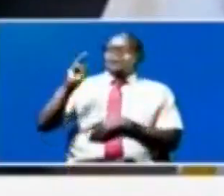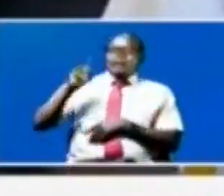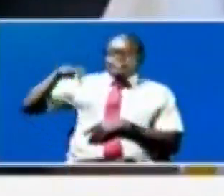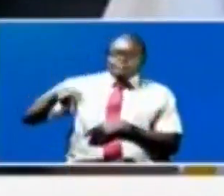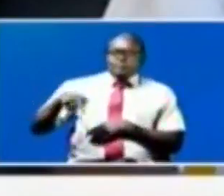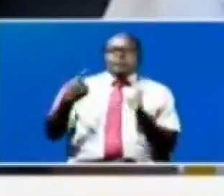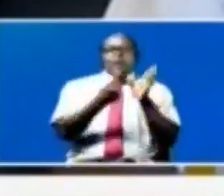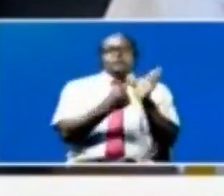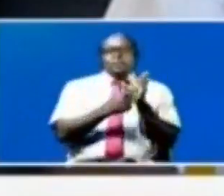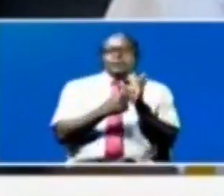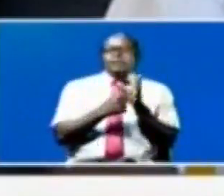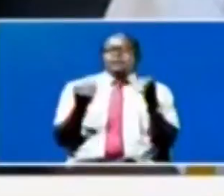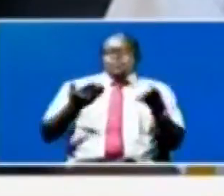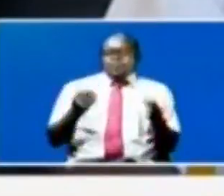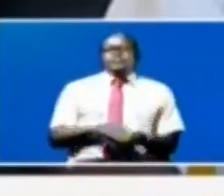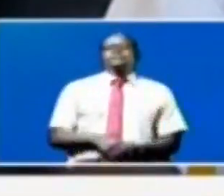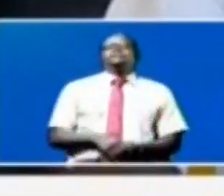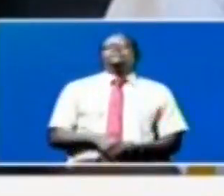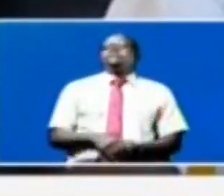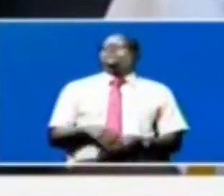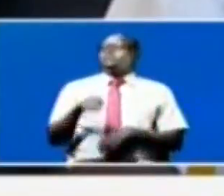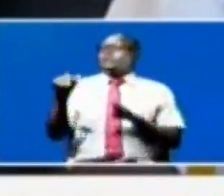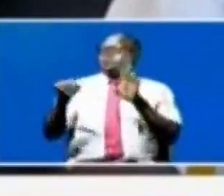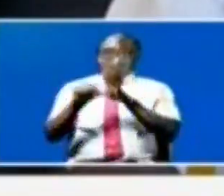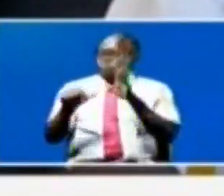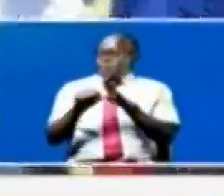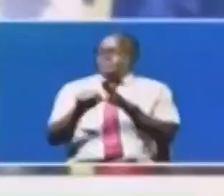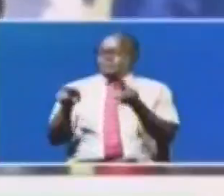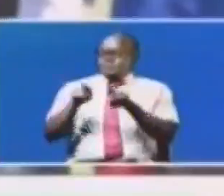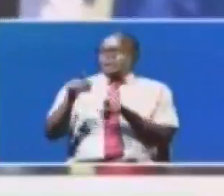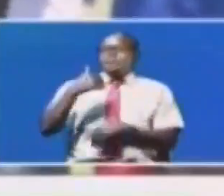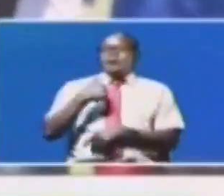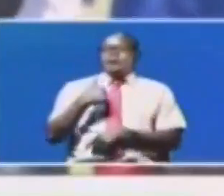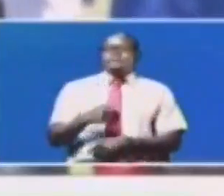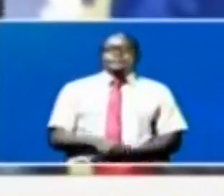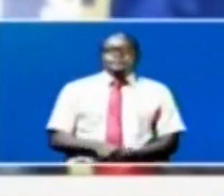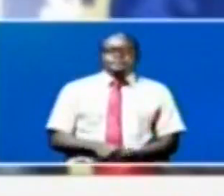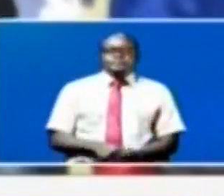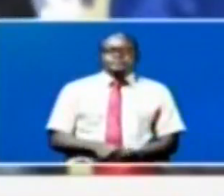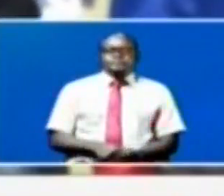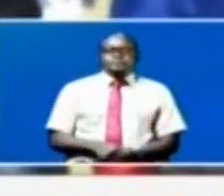Uganda katika kisiwa cha Sigulu ambapo shida kama ya Migingo ipo.